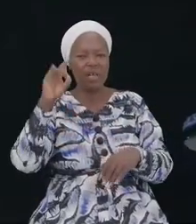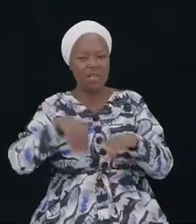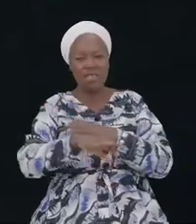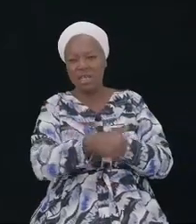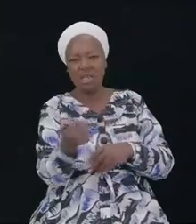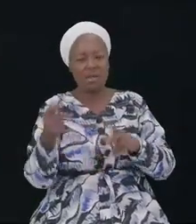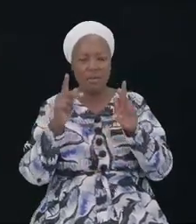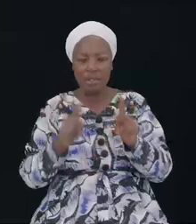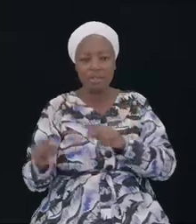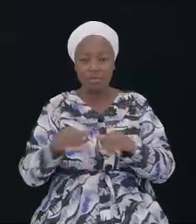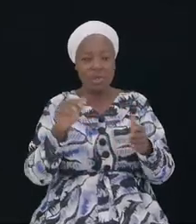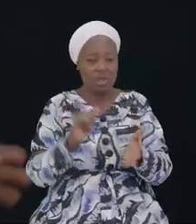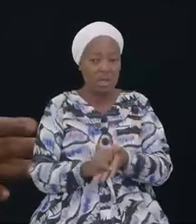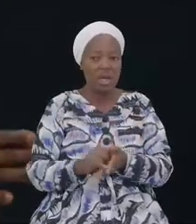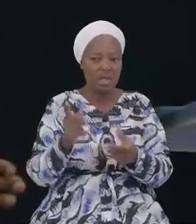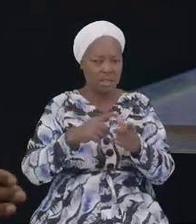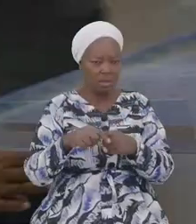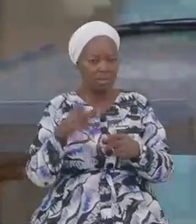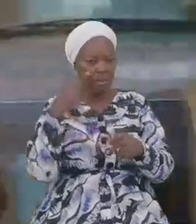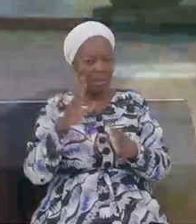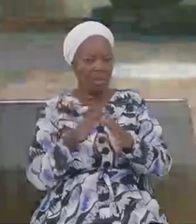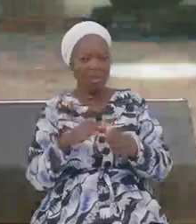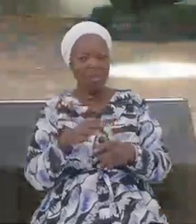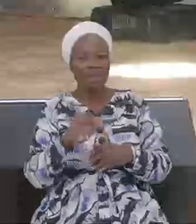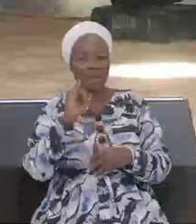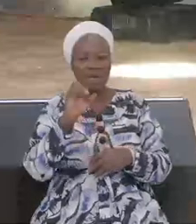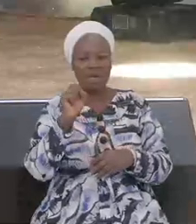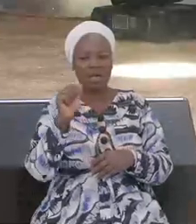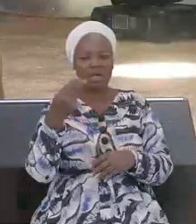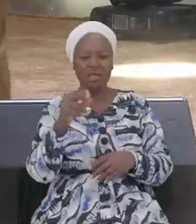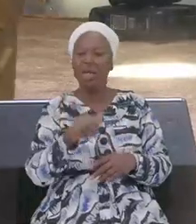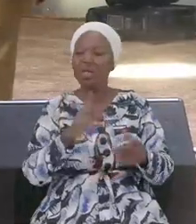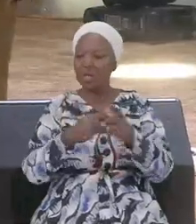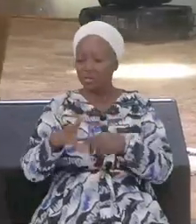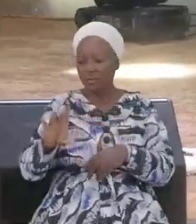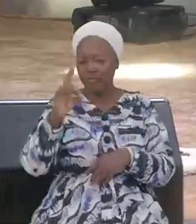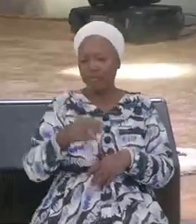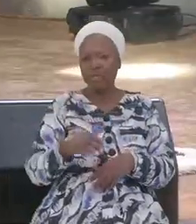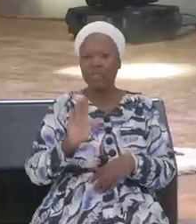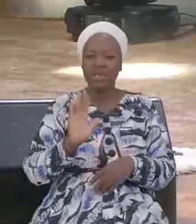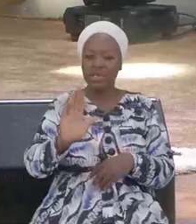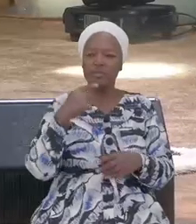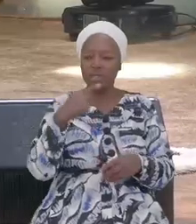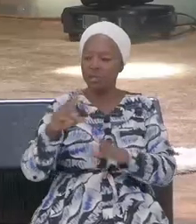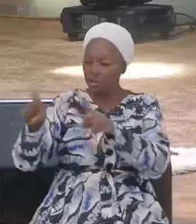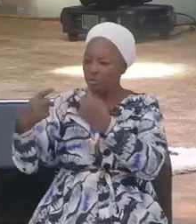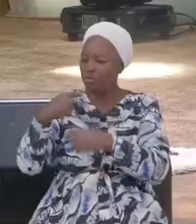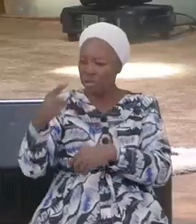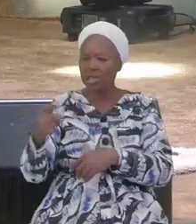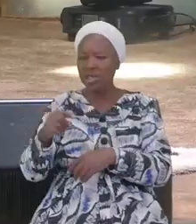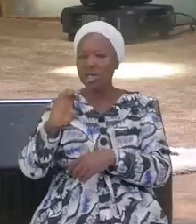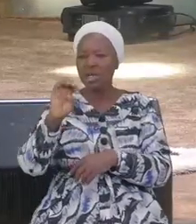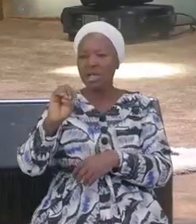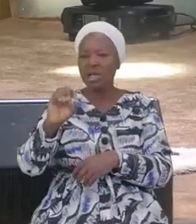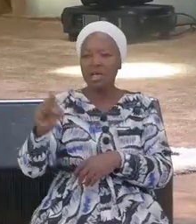cela. Maintenant, ensuite, vous voyez Ésaïe. Ésaïe, vous le voyez, il dit, va dire à